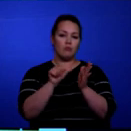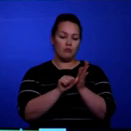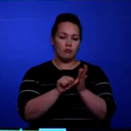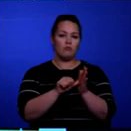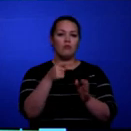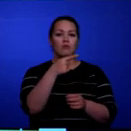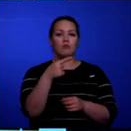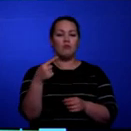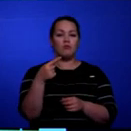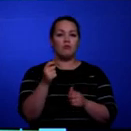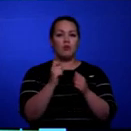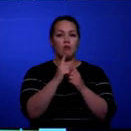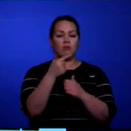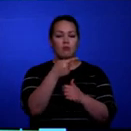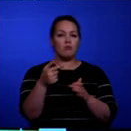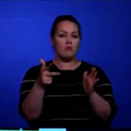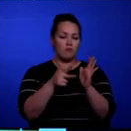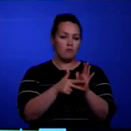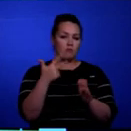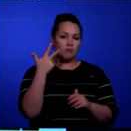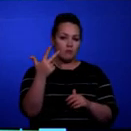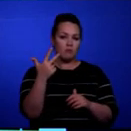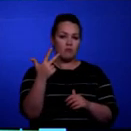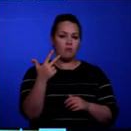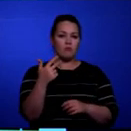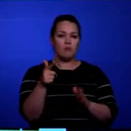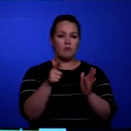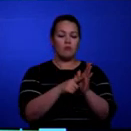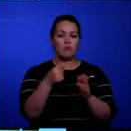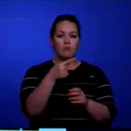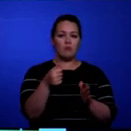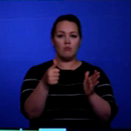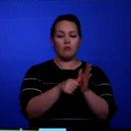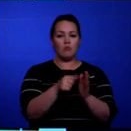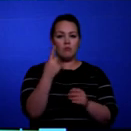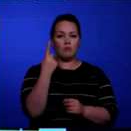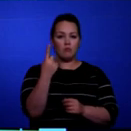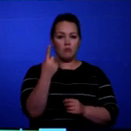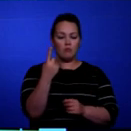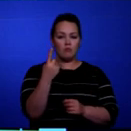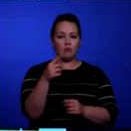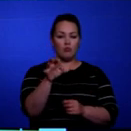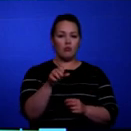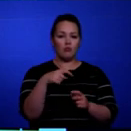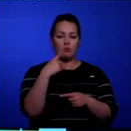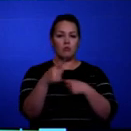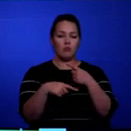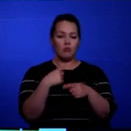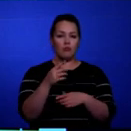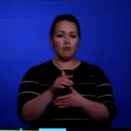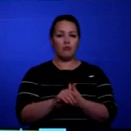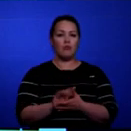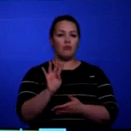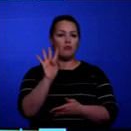вычитаю 11 минус 8 3 7 минус 6 1 беру следующий разряд